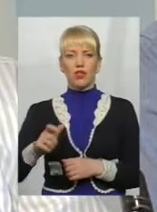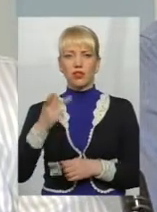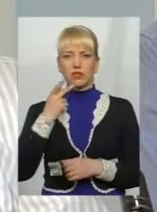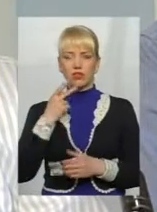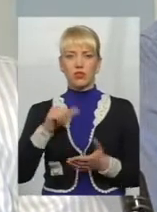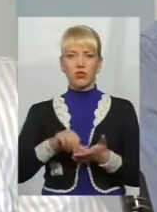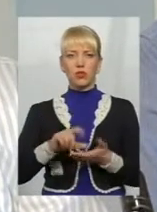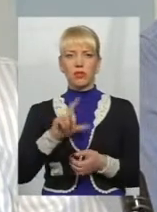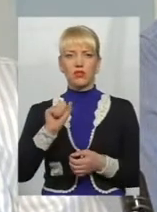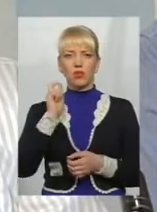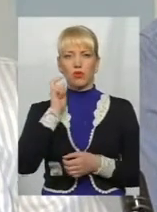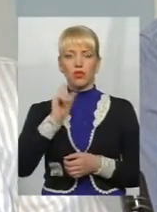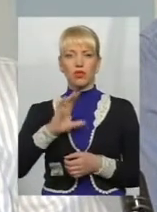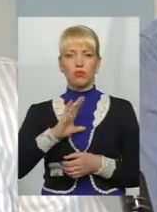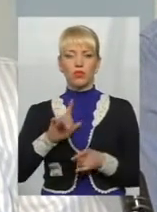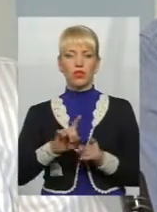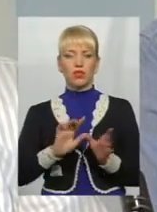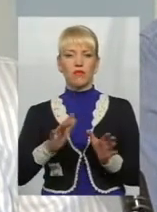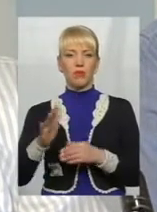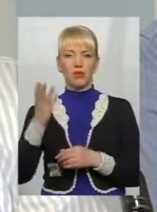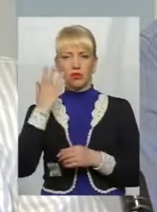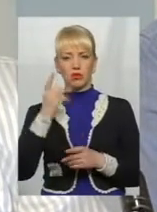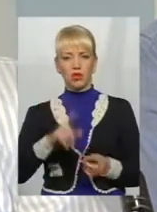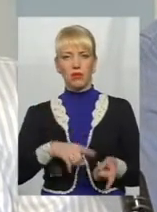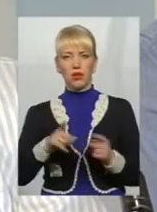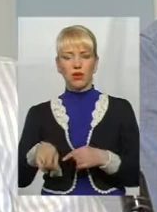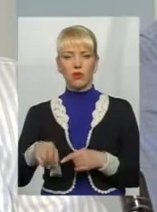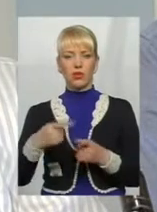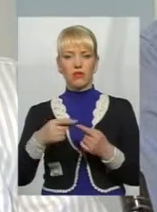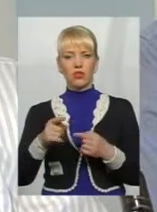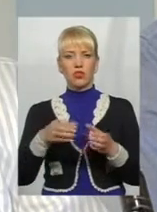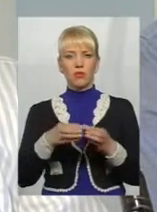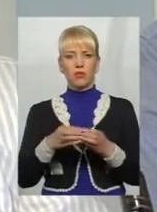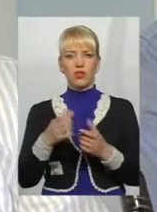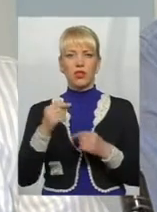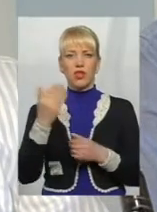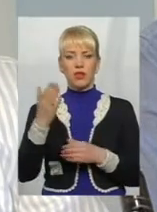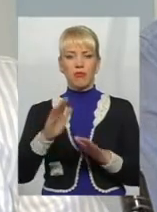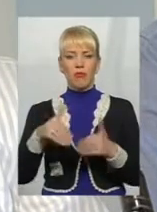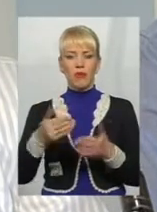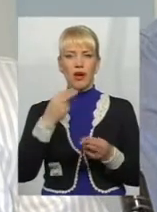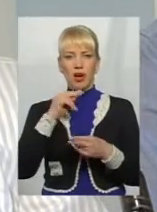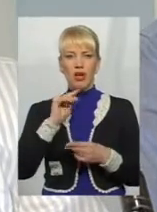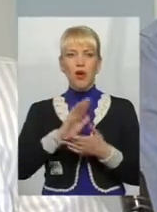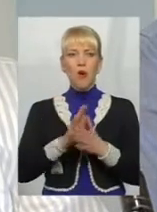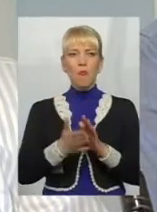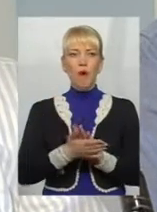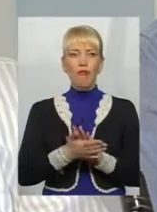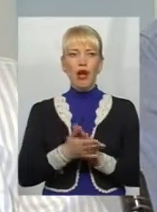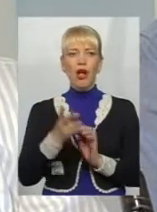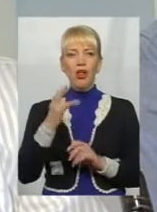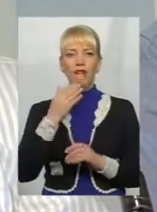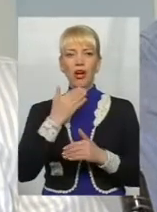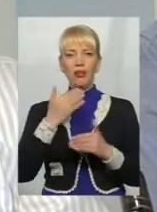виступають за свою країну. Були випадки, коли переходили в інші країни і пропонували кращі умови. Але